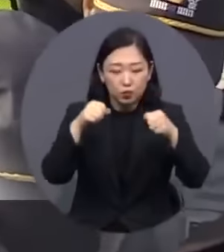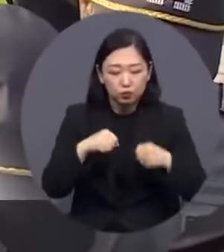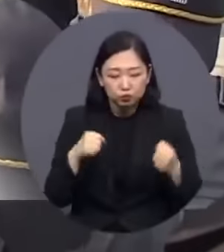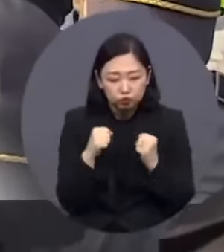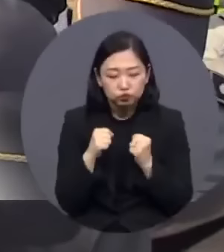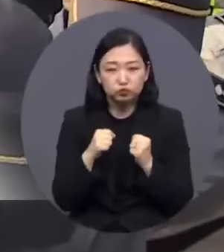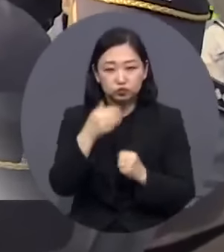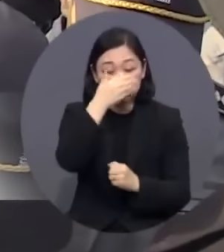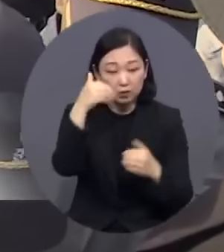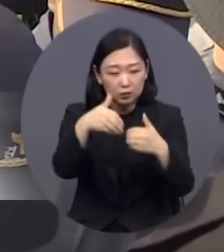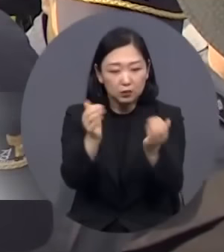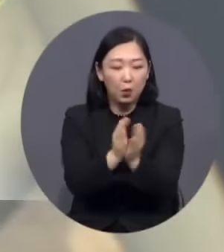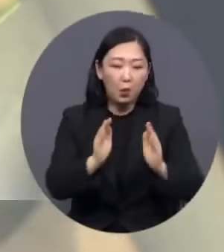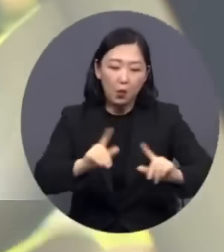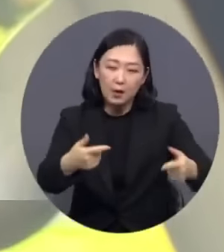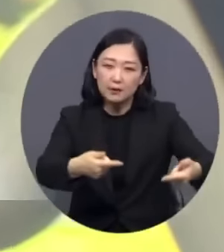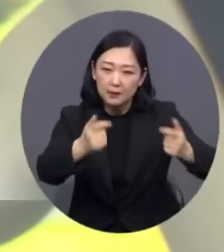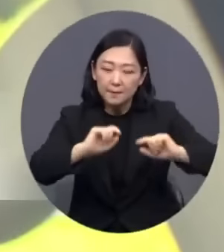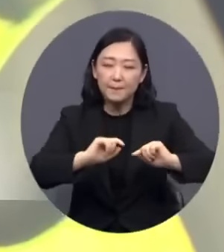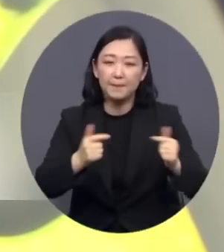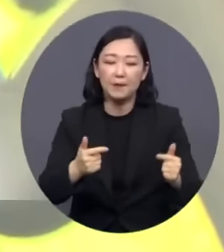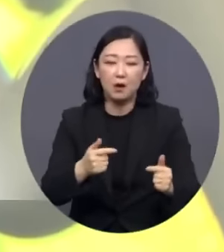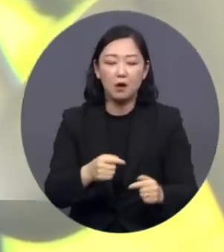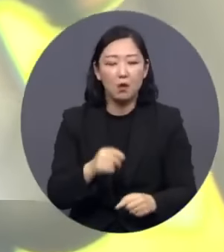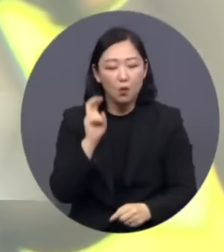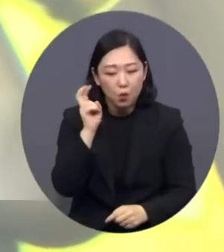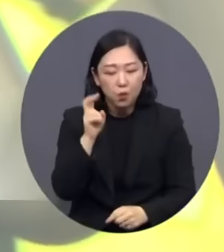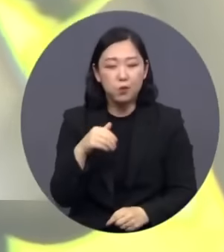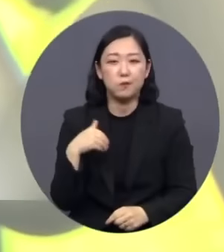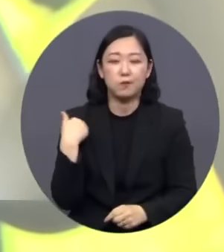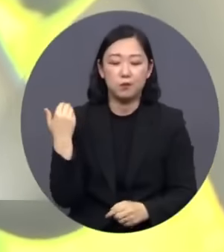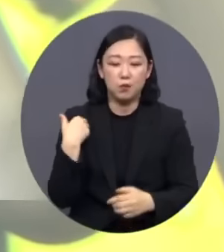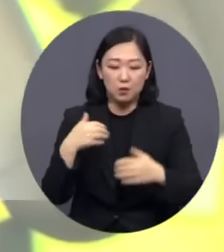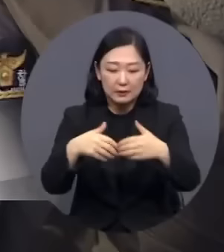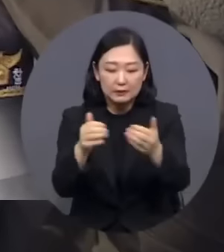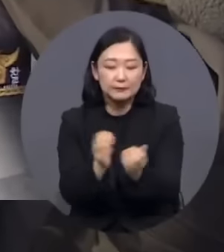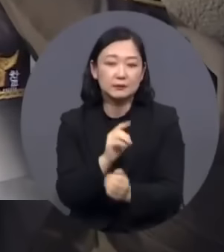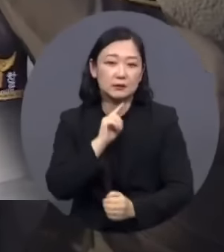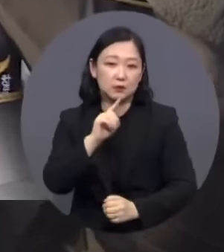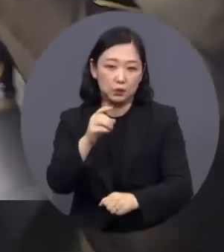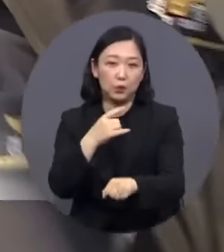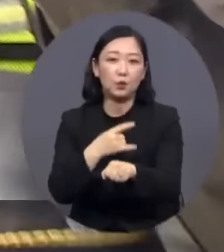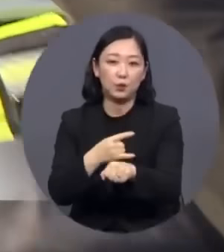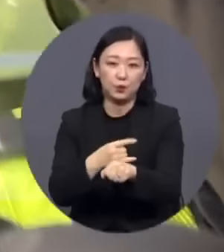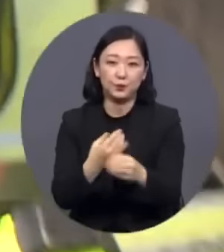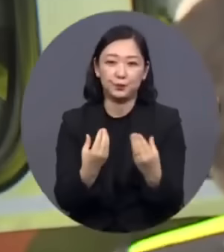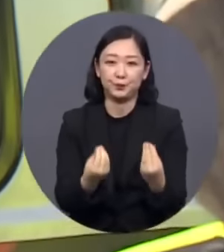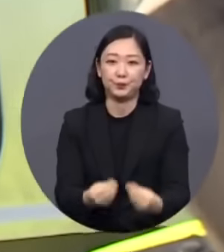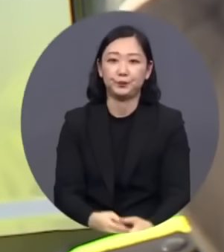밝혔지만 유족회는 만일의 사태에 대비해 집회를 신고했다고 밝혔습니다.